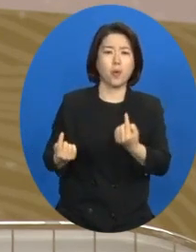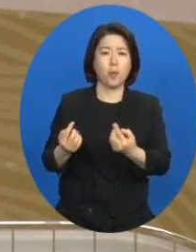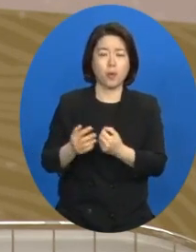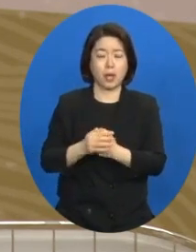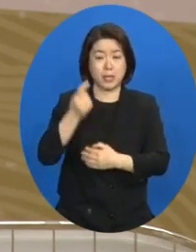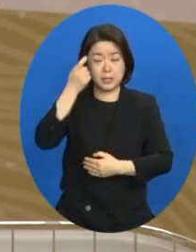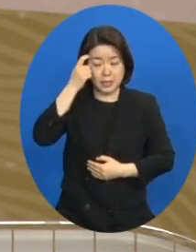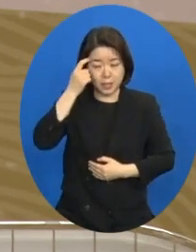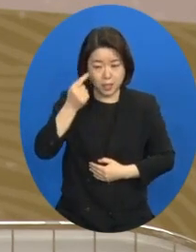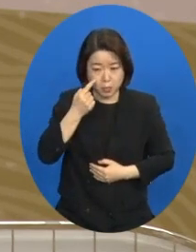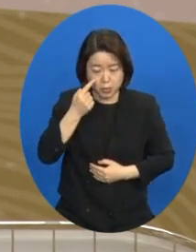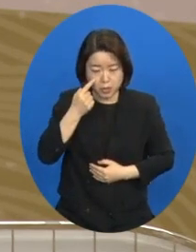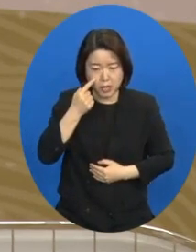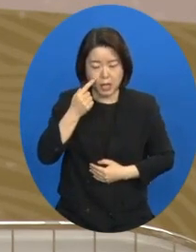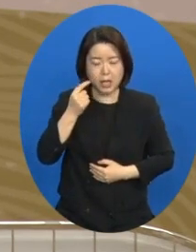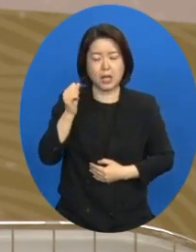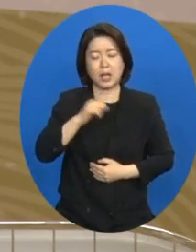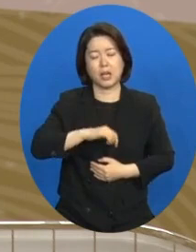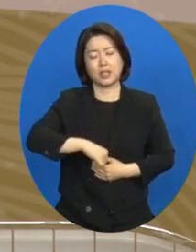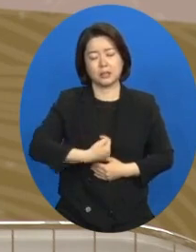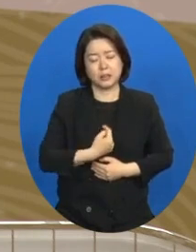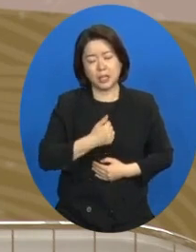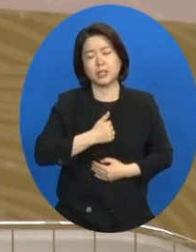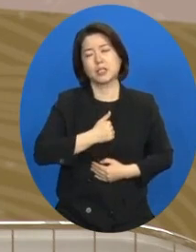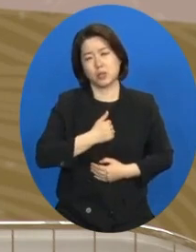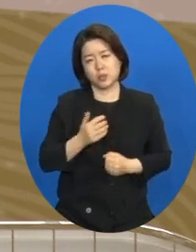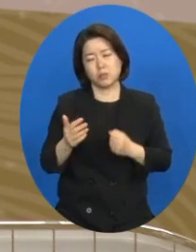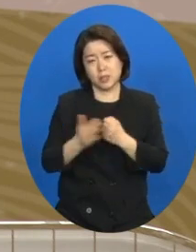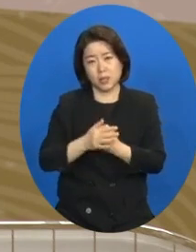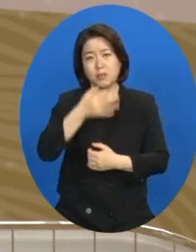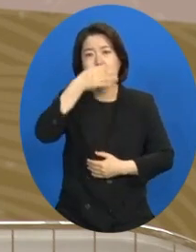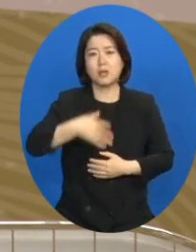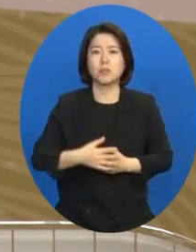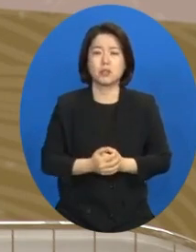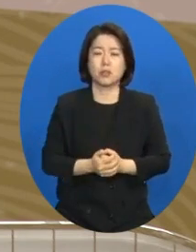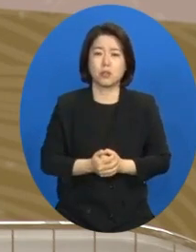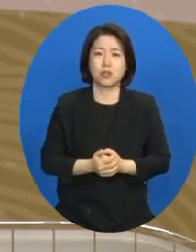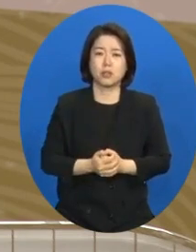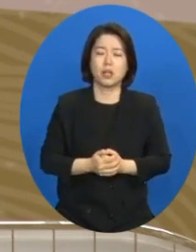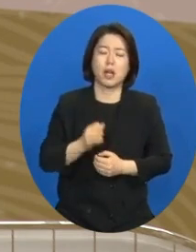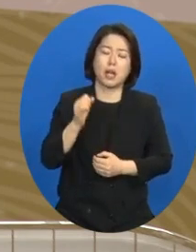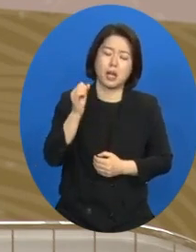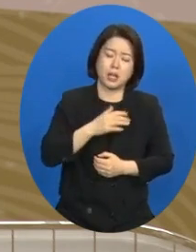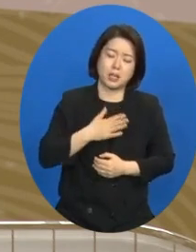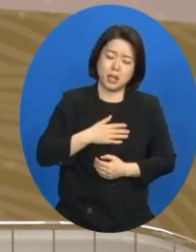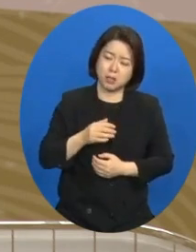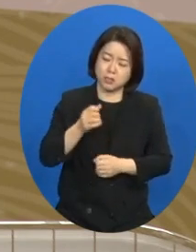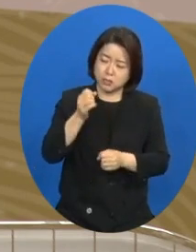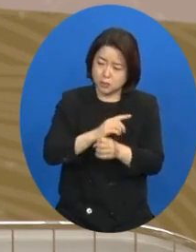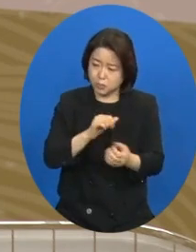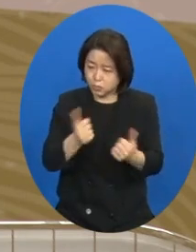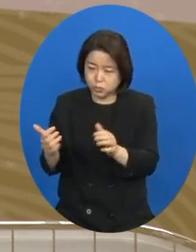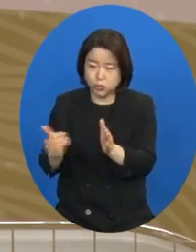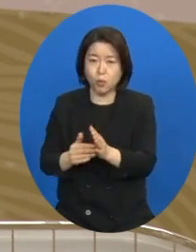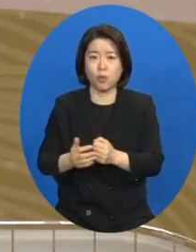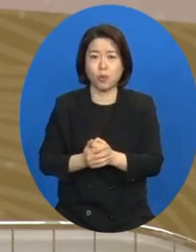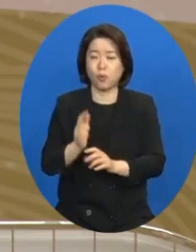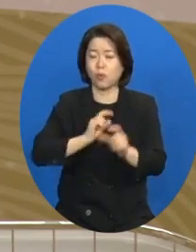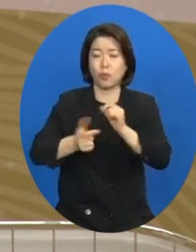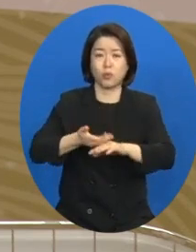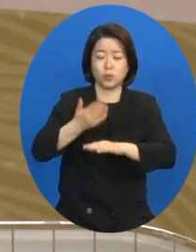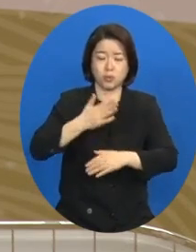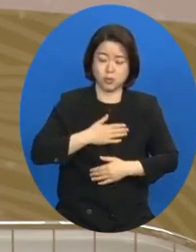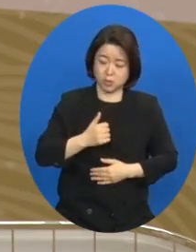생각해보니까 자기 자존심 이들이 그렇다면 이미 나는 죽었는데 더 이상 내 자존심의